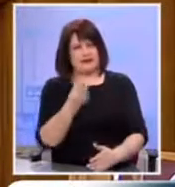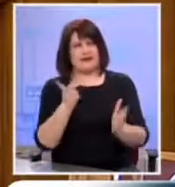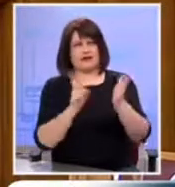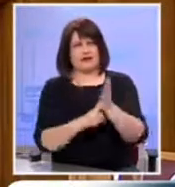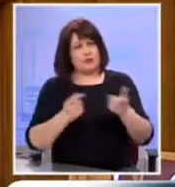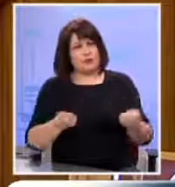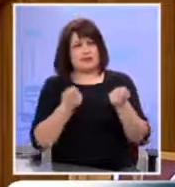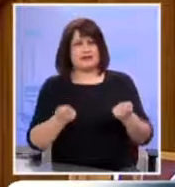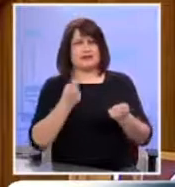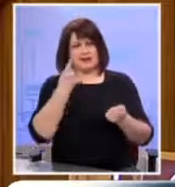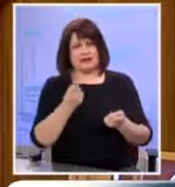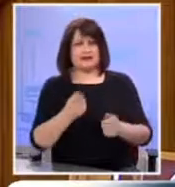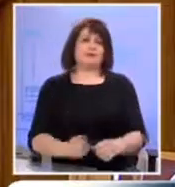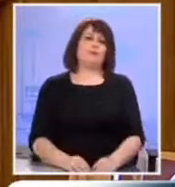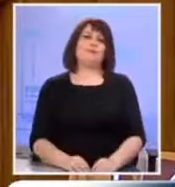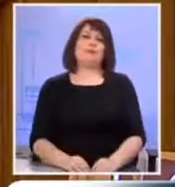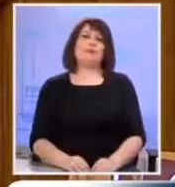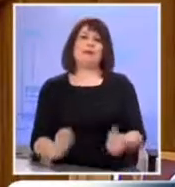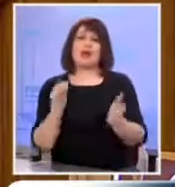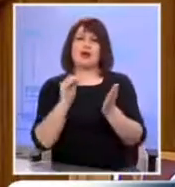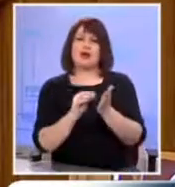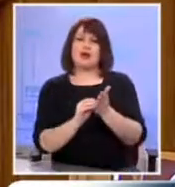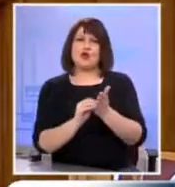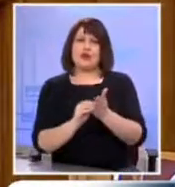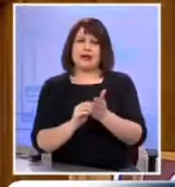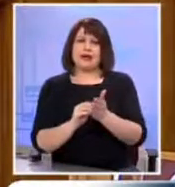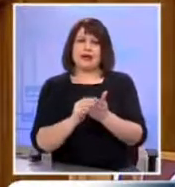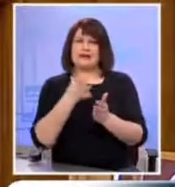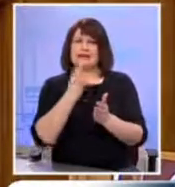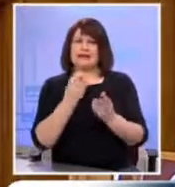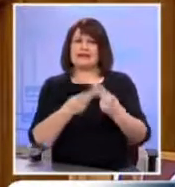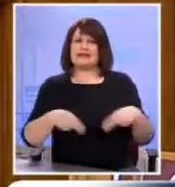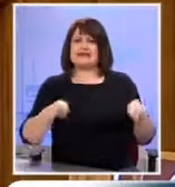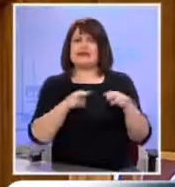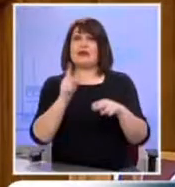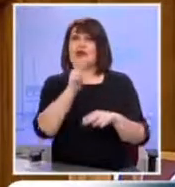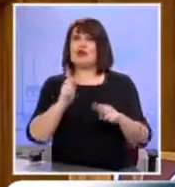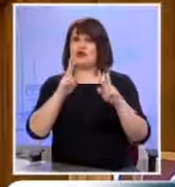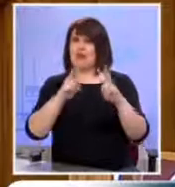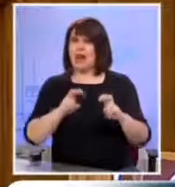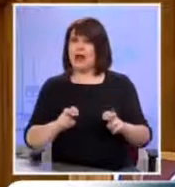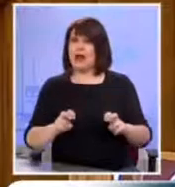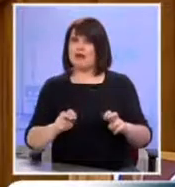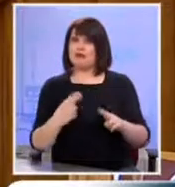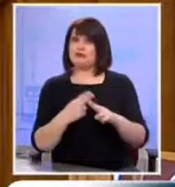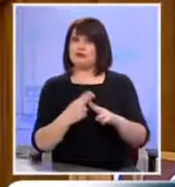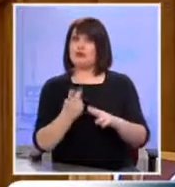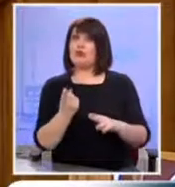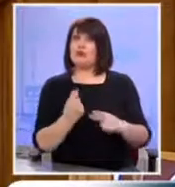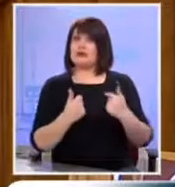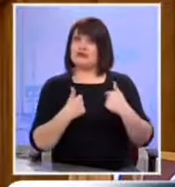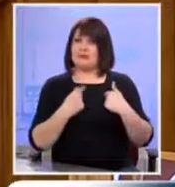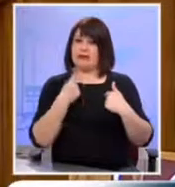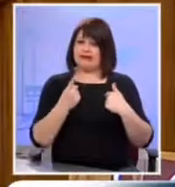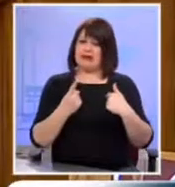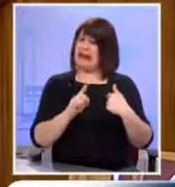στην πράξη. Επίσης, μην περνάτε στα ψηλά τα Συμβούλια Κοινωνικού Ελέγχου. Είναι πρόκληση που μπορεί να